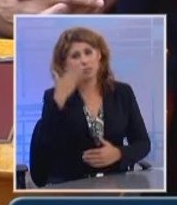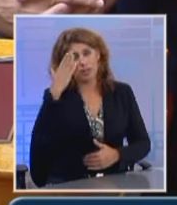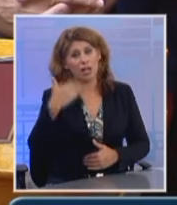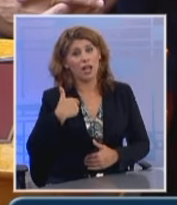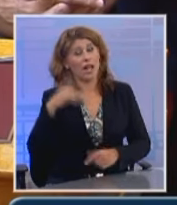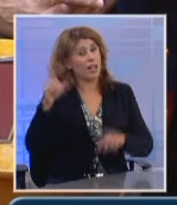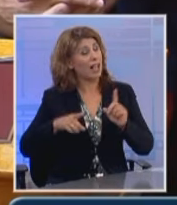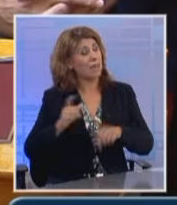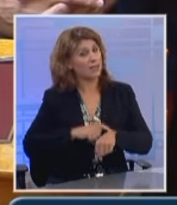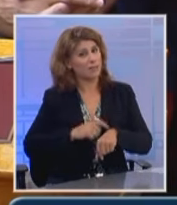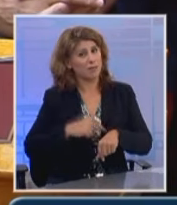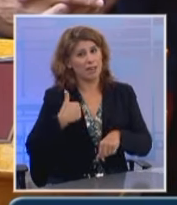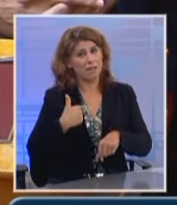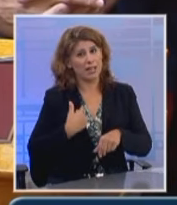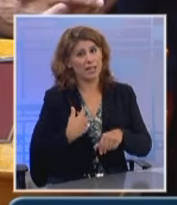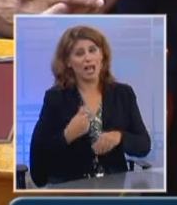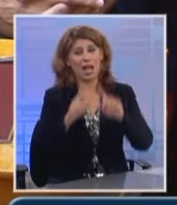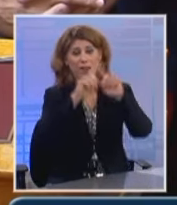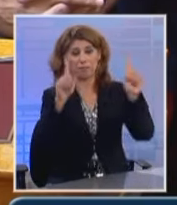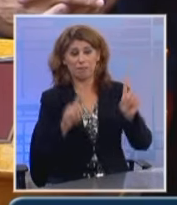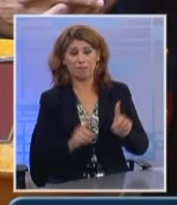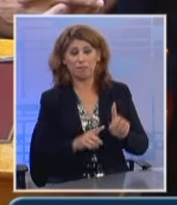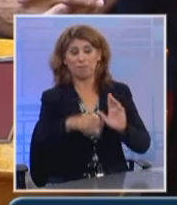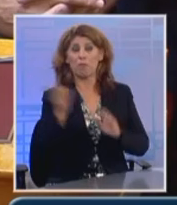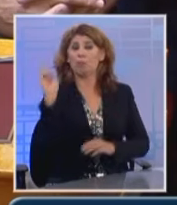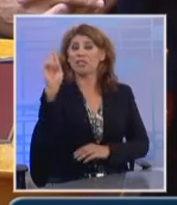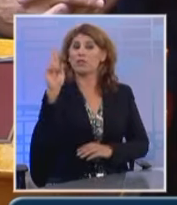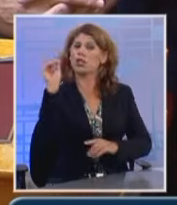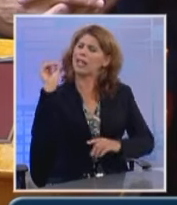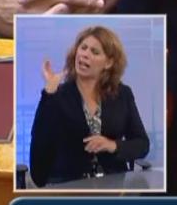τιμή για μένα. Θέλω όμως να σας επισημάνω